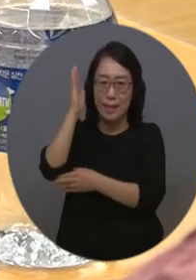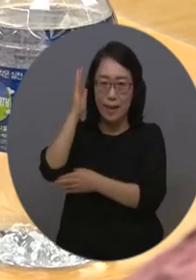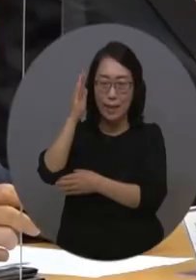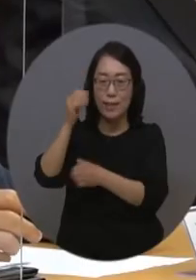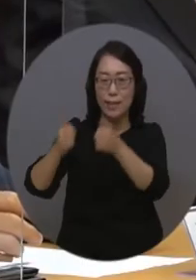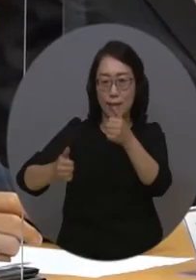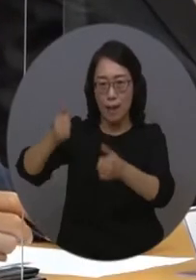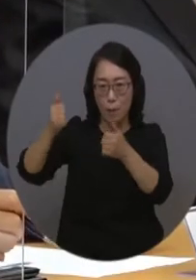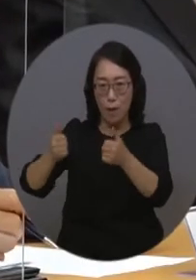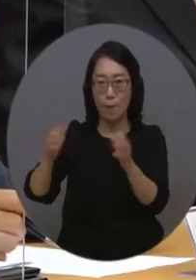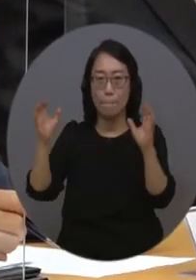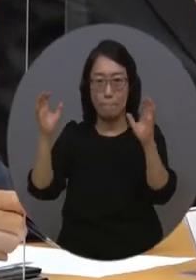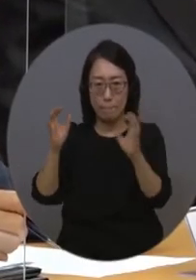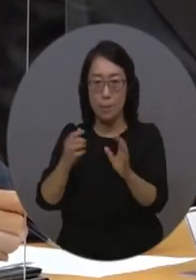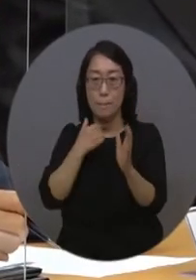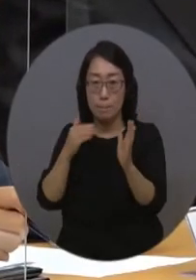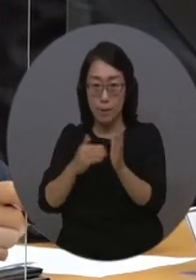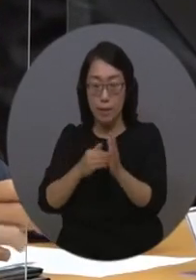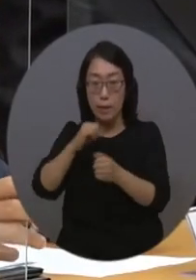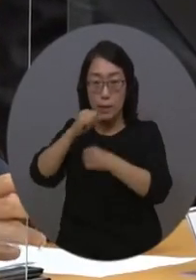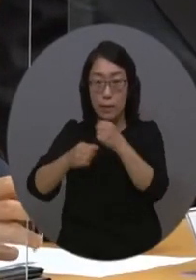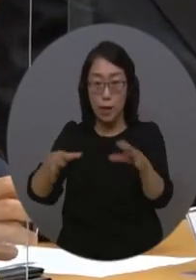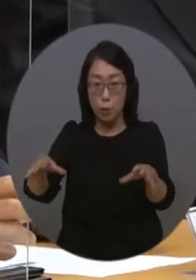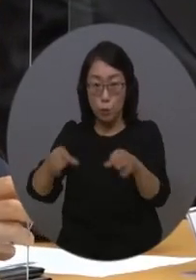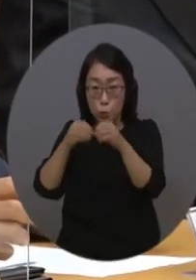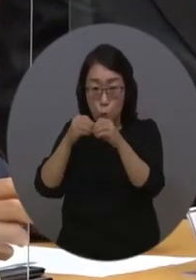개최됐습니다. 한국자유총연맹 보령시